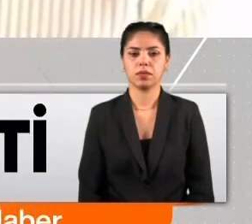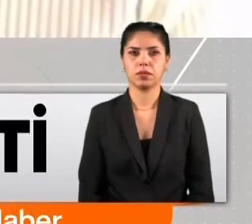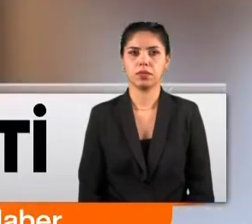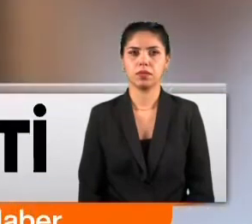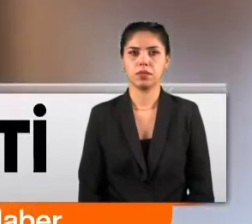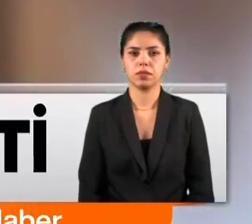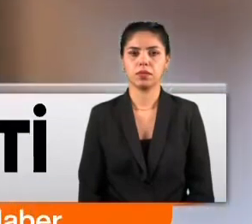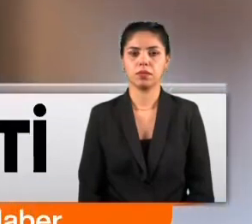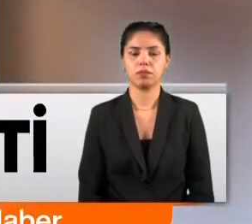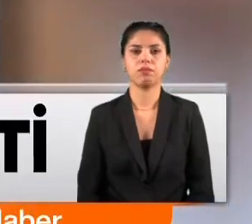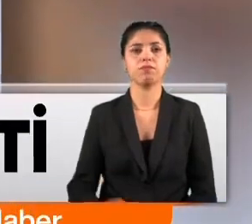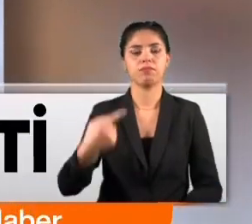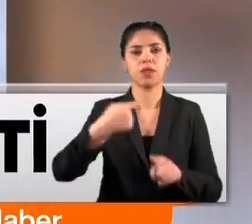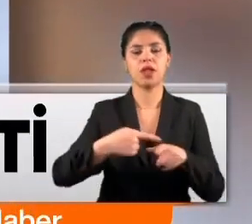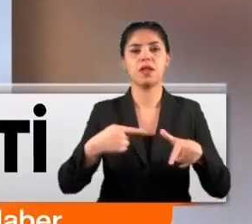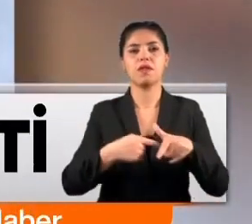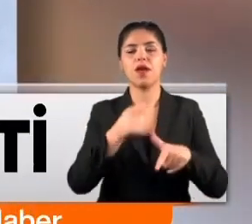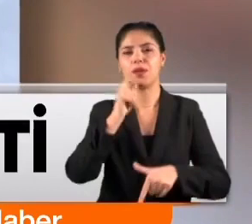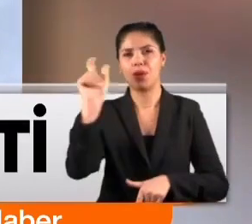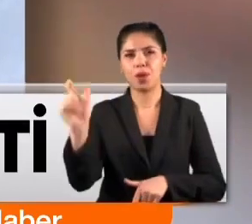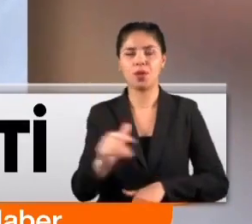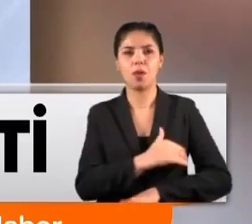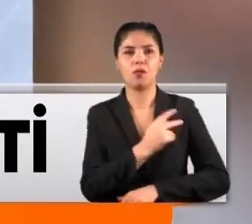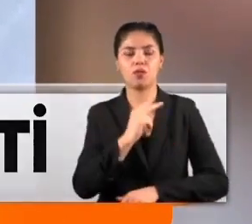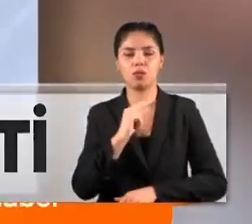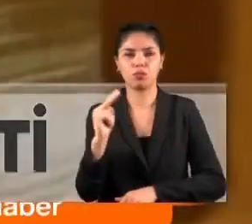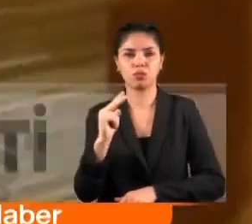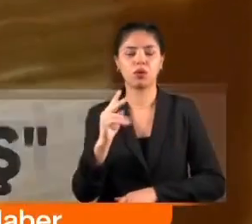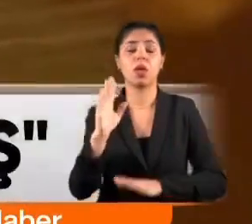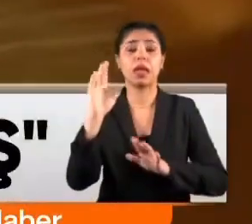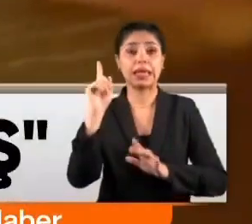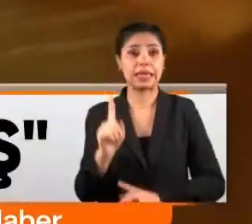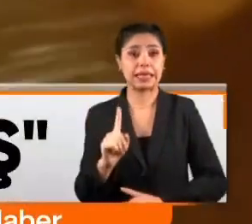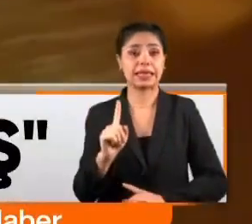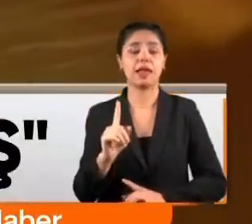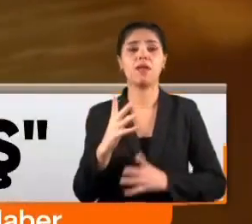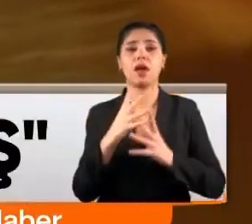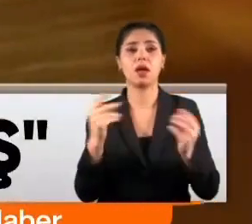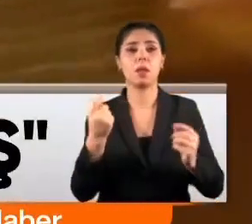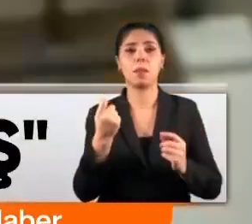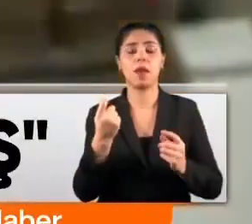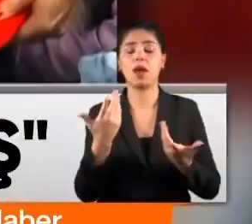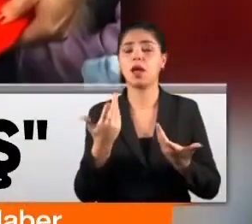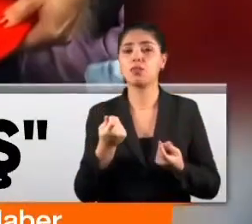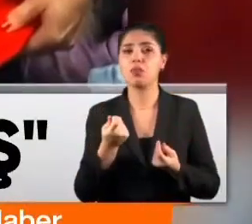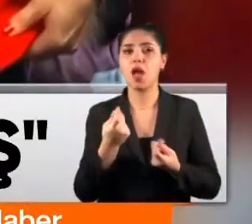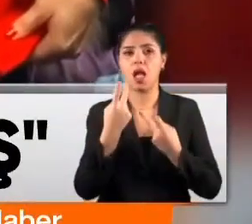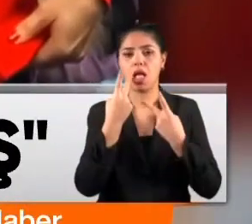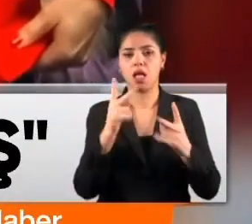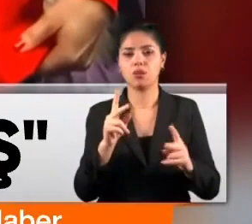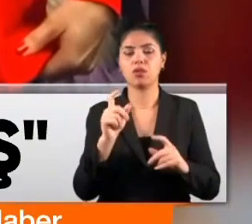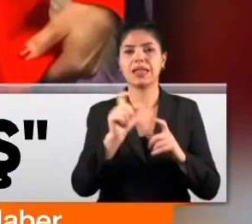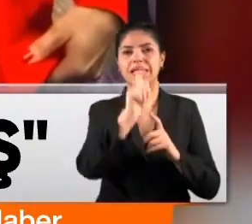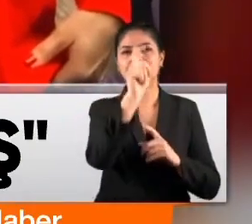istiyorsunuz artık. Öte yandan Fatih Terim'in avukatı Tufan Karataş ilk kez Fatih Terim'in kaybettiği parayı açıkladı. Karataş,